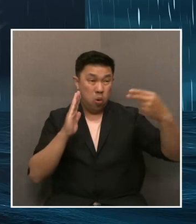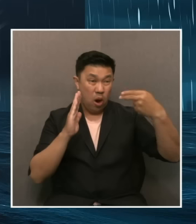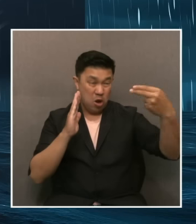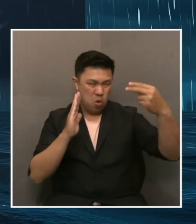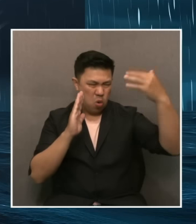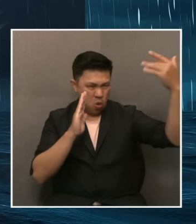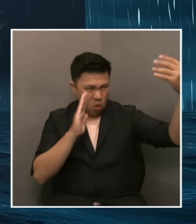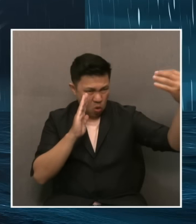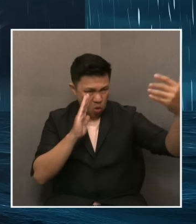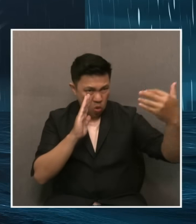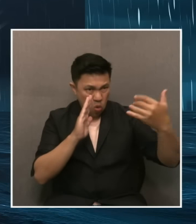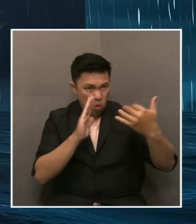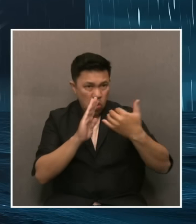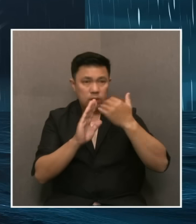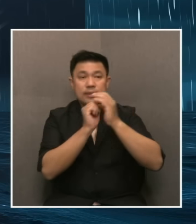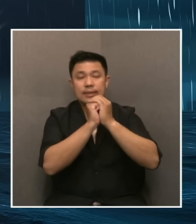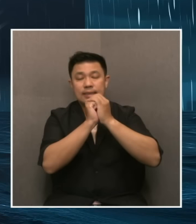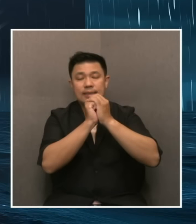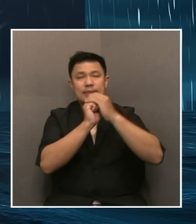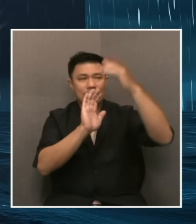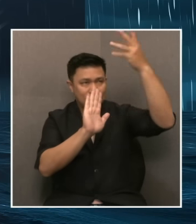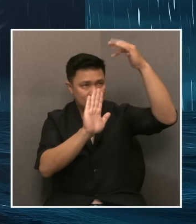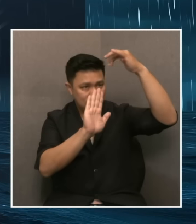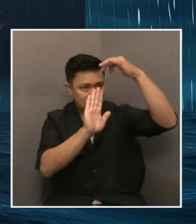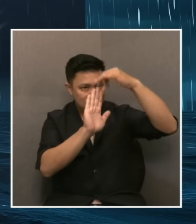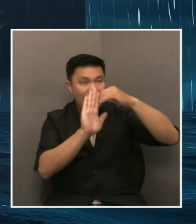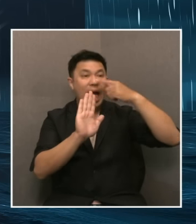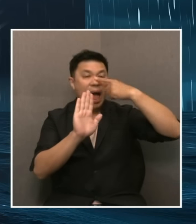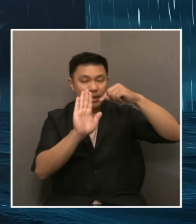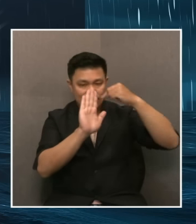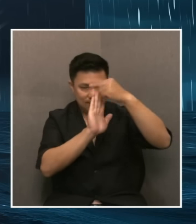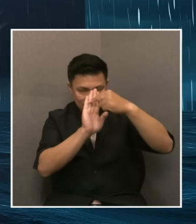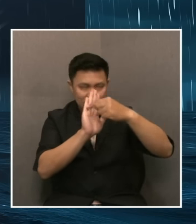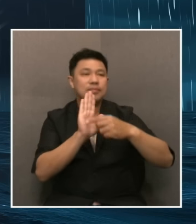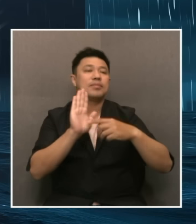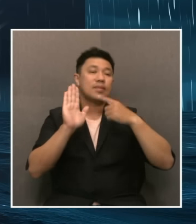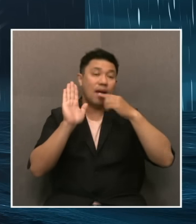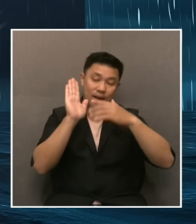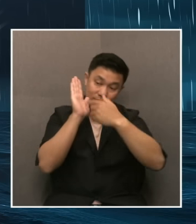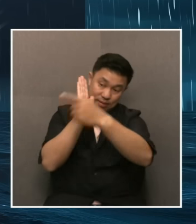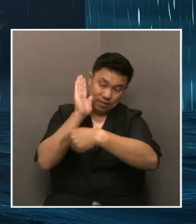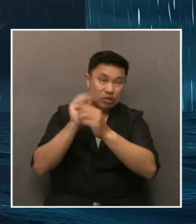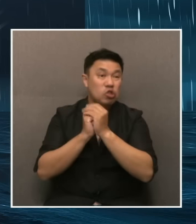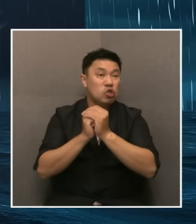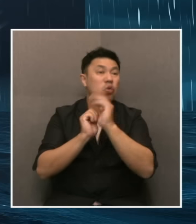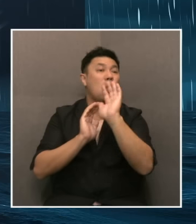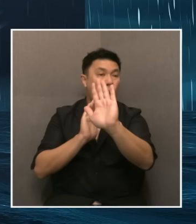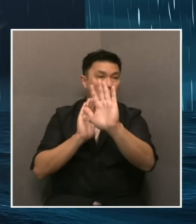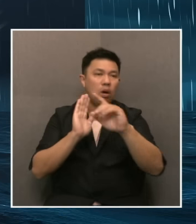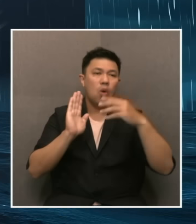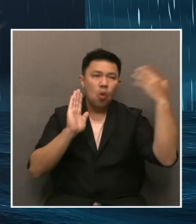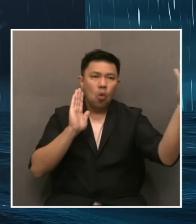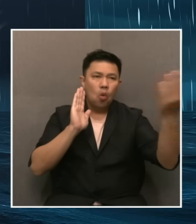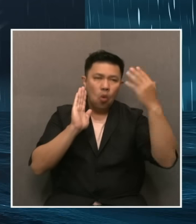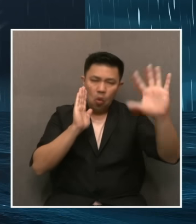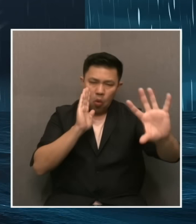แรงจากประเทศจีลแผ่ลงมาปกครุมประเทศไทยตอนบนและทะเลจลใต้ประกอบกับมอรสุมตัวนอกเฉ headedที่